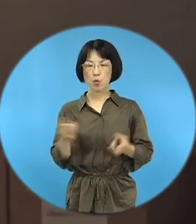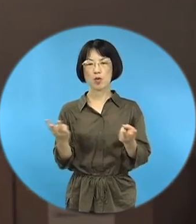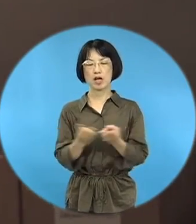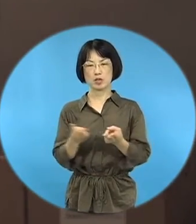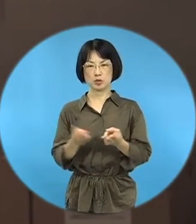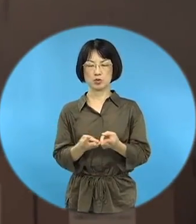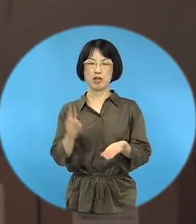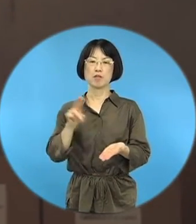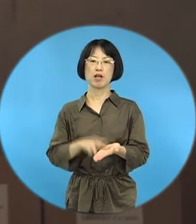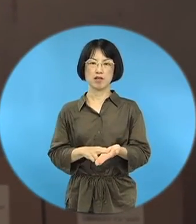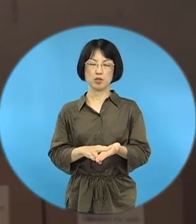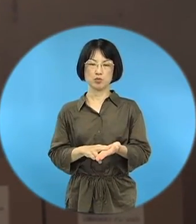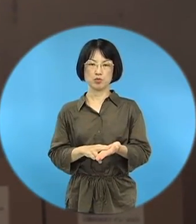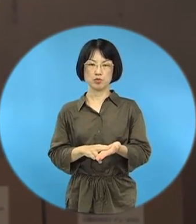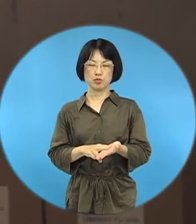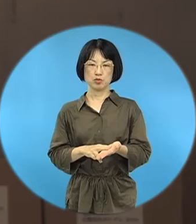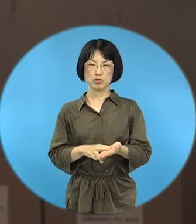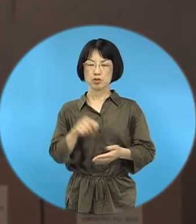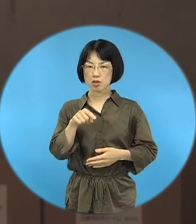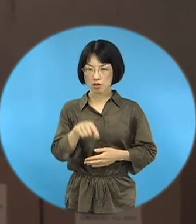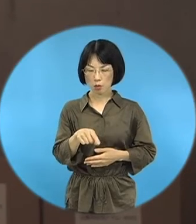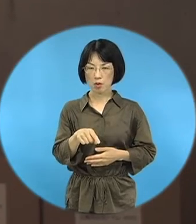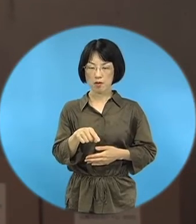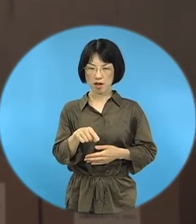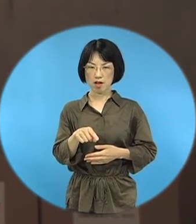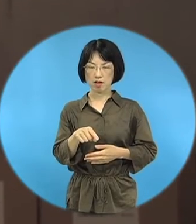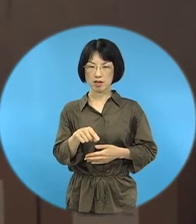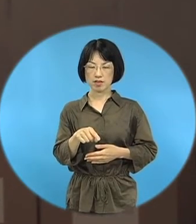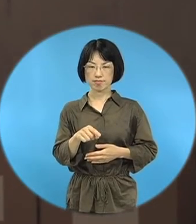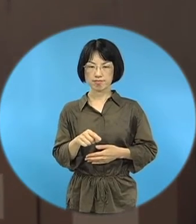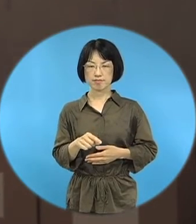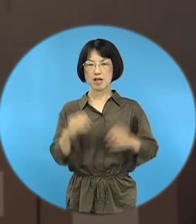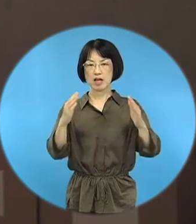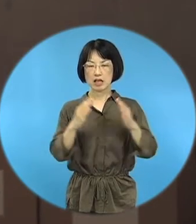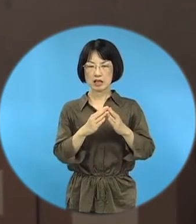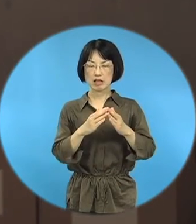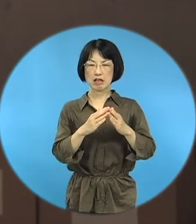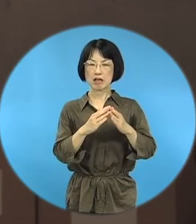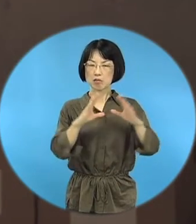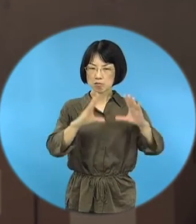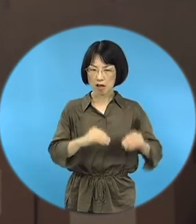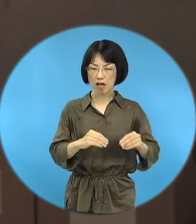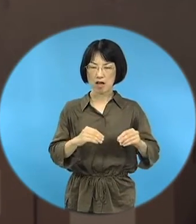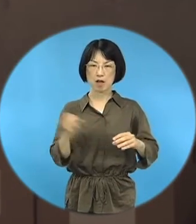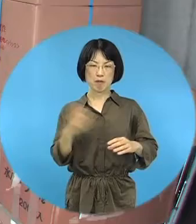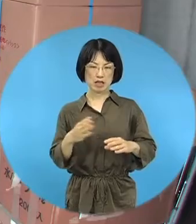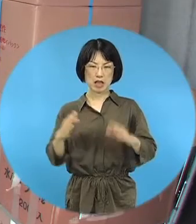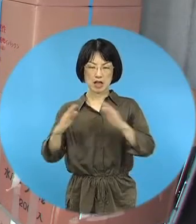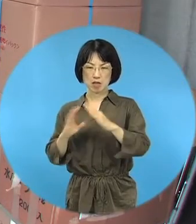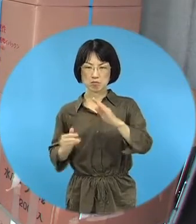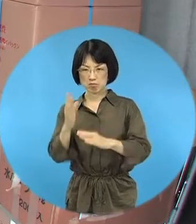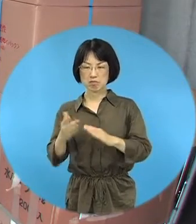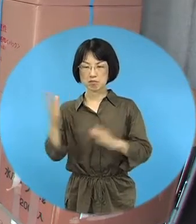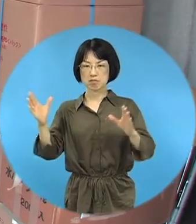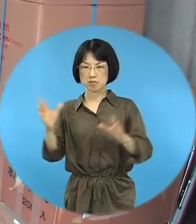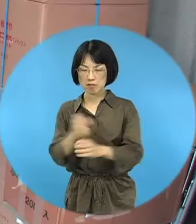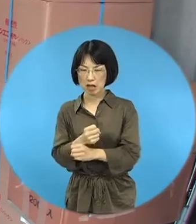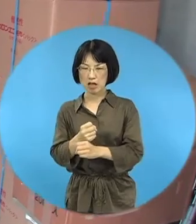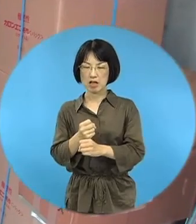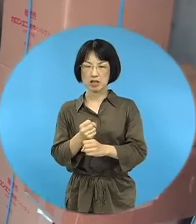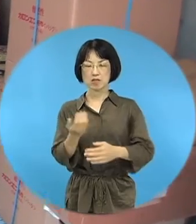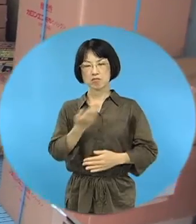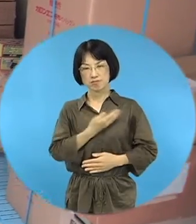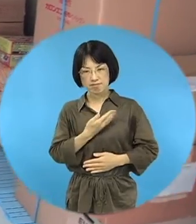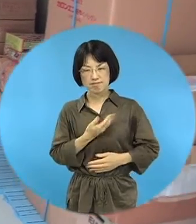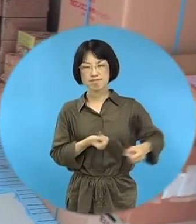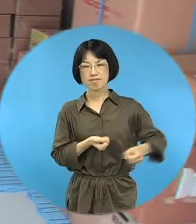ります。先ほど4万人分の備蓄というのは、実は自宅が倒壊したり火災で焼失してや